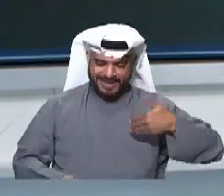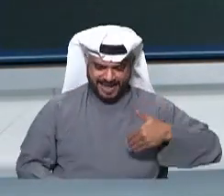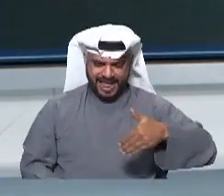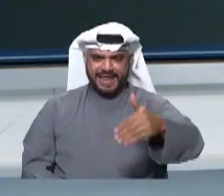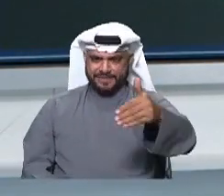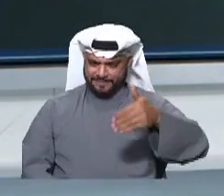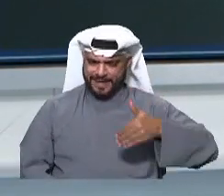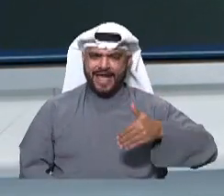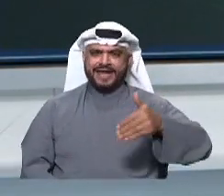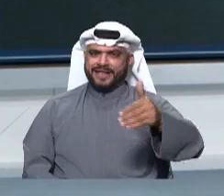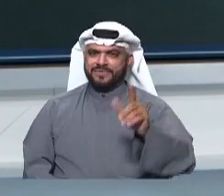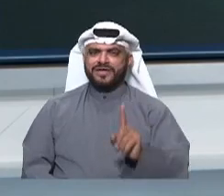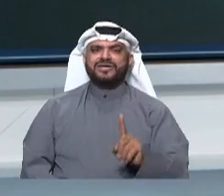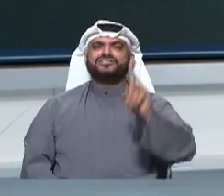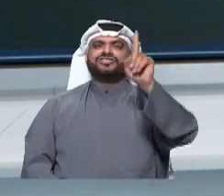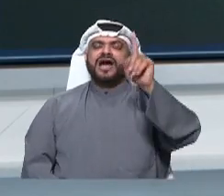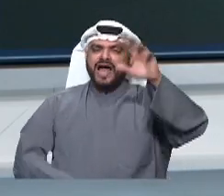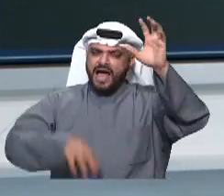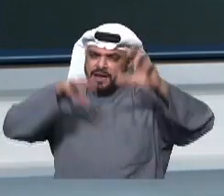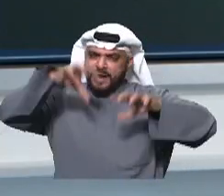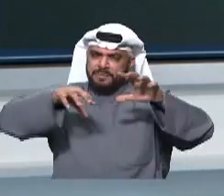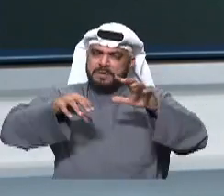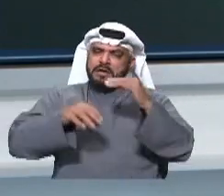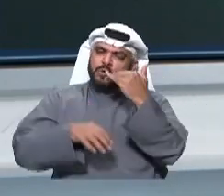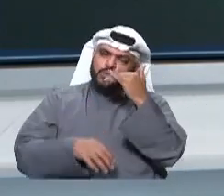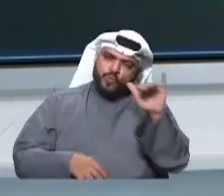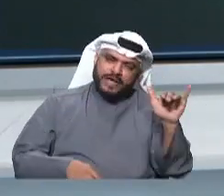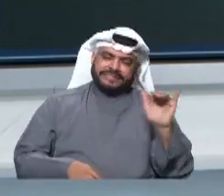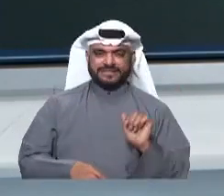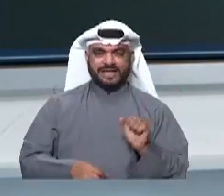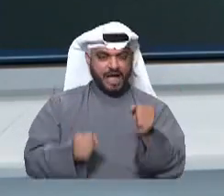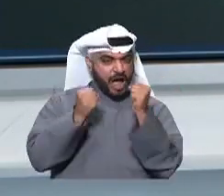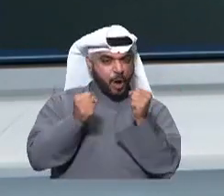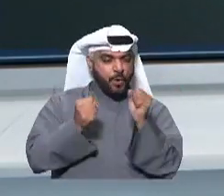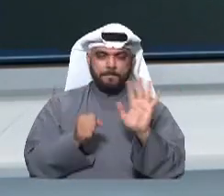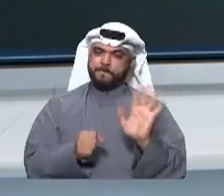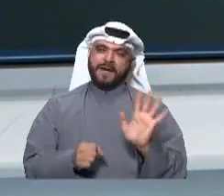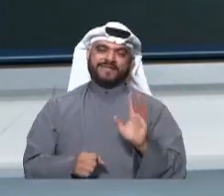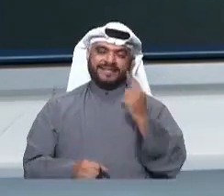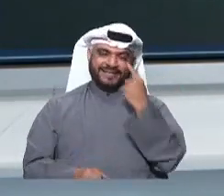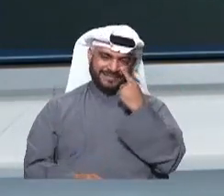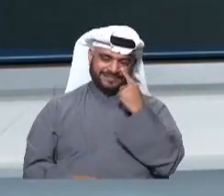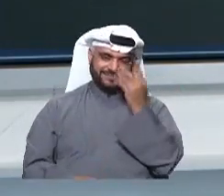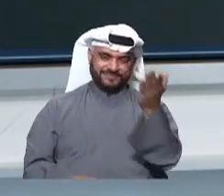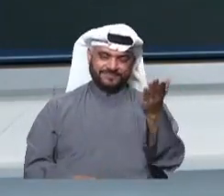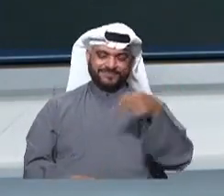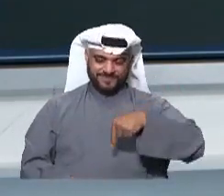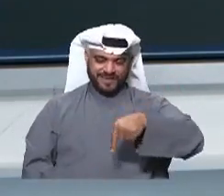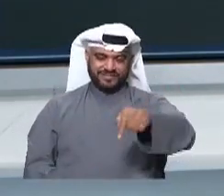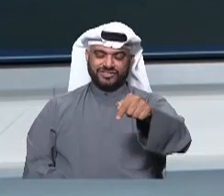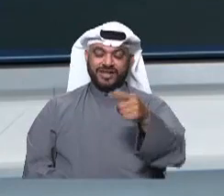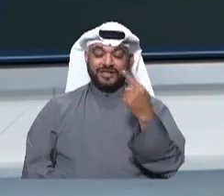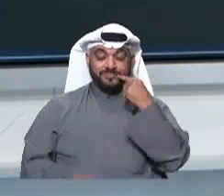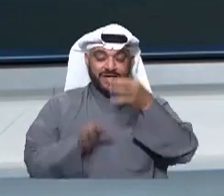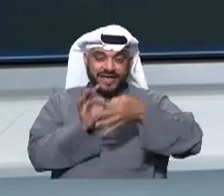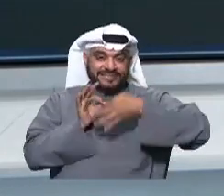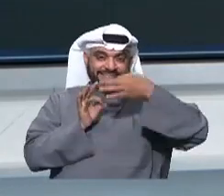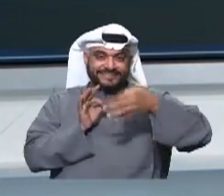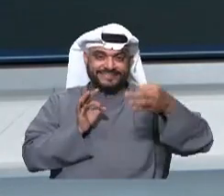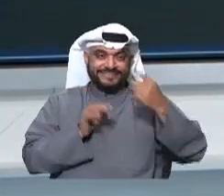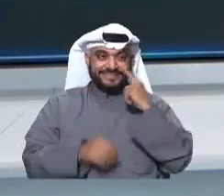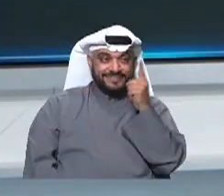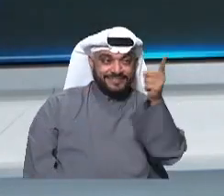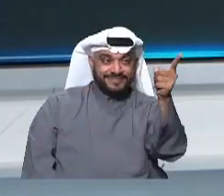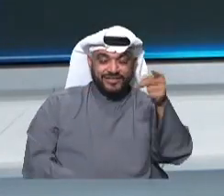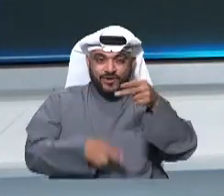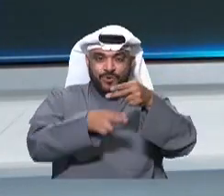شاء الله، وشدتها ما بين الخفيفة إلى متوسطة، قد تكون رعدية أحيانا على بعض المناطق. نتعرف على تفاصيل أكثر التواصل الحالي في